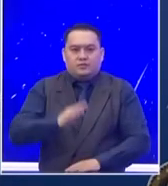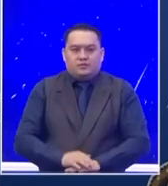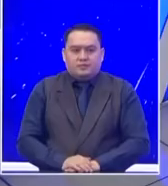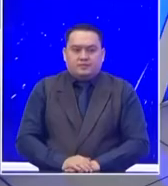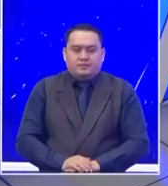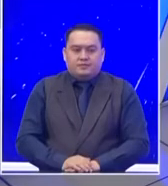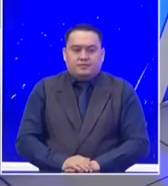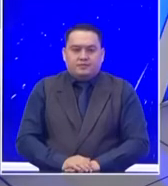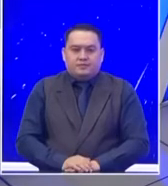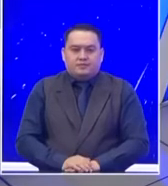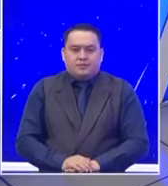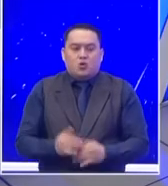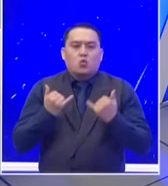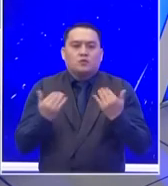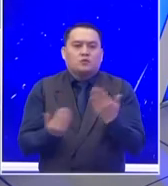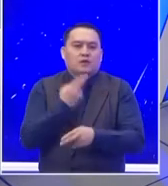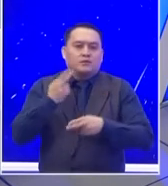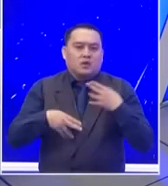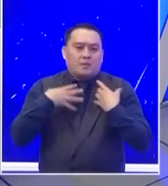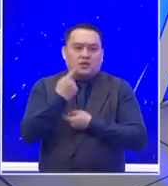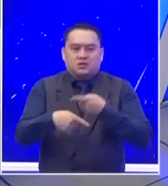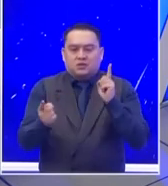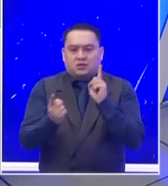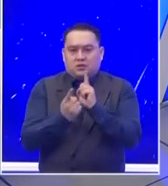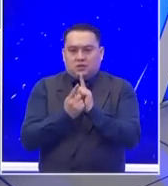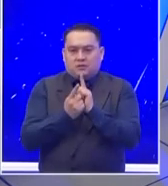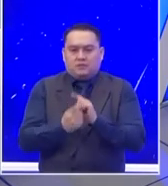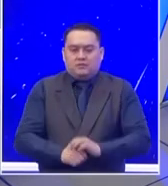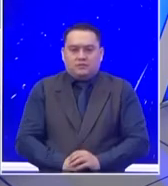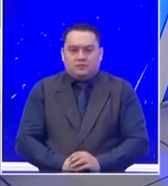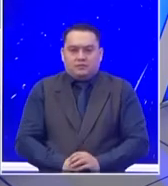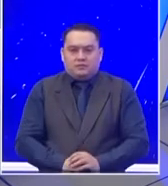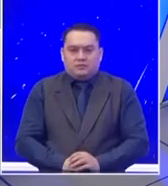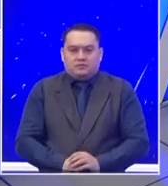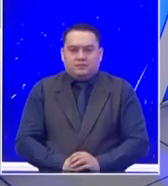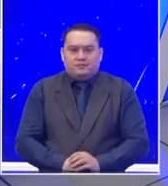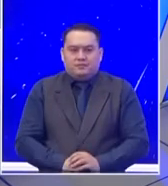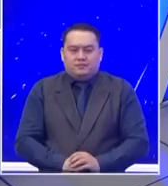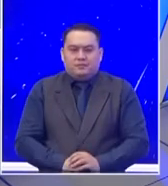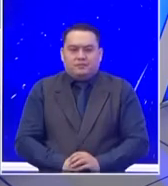У меня на этом все. Спасибо за внимание. Хороших вам выходных.